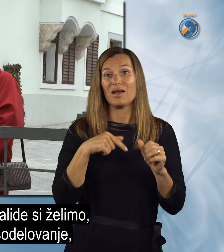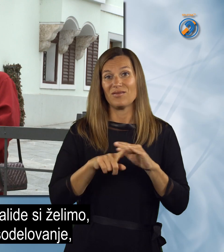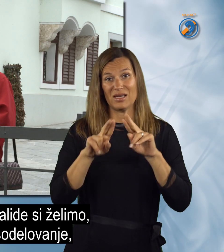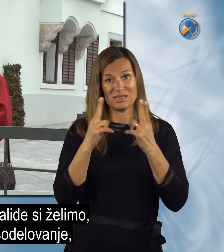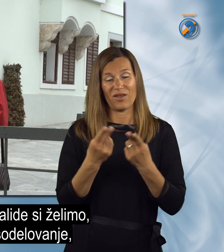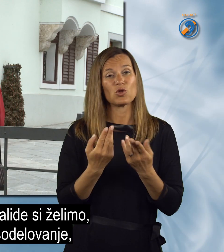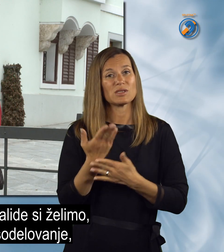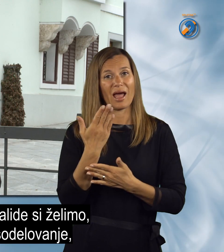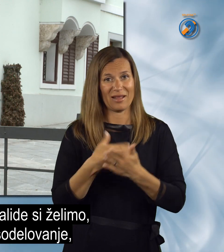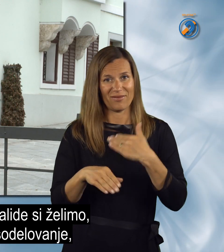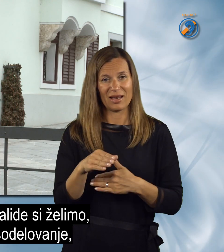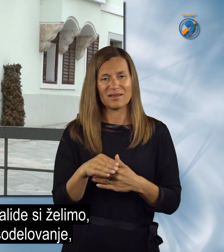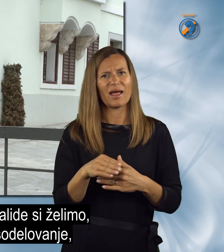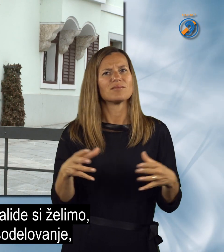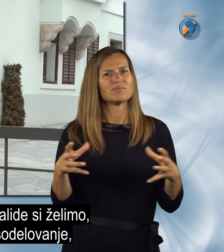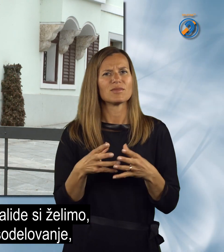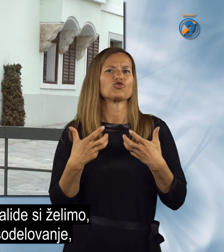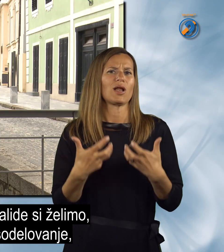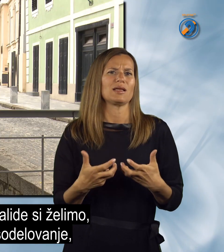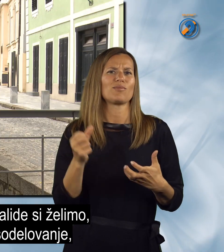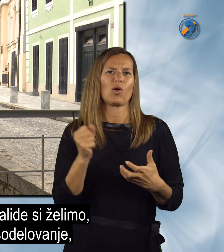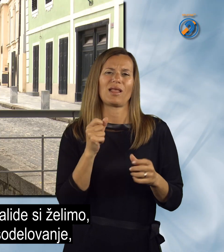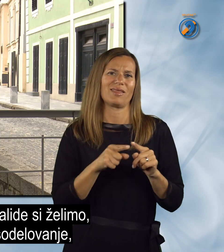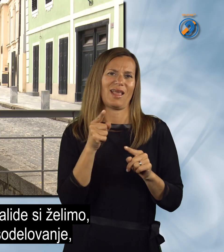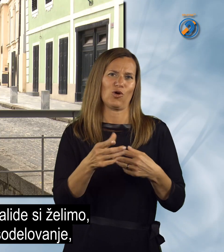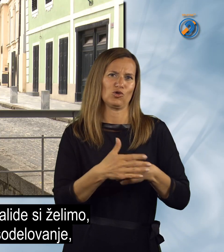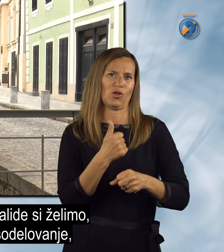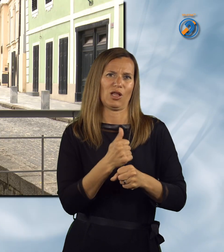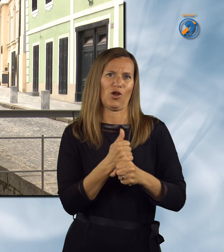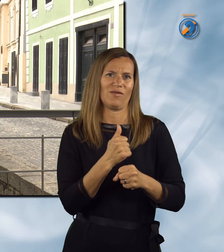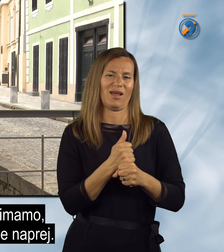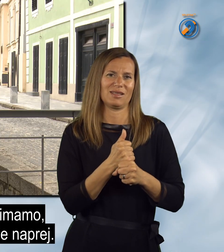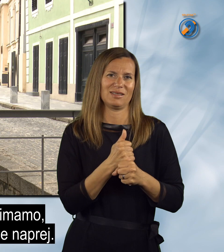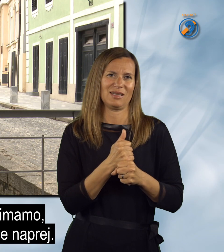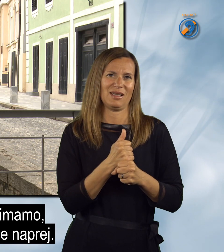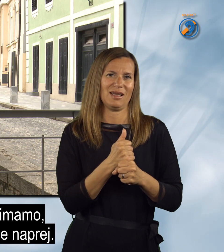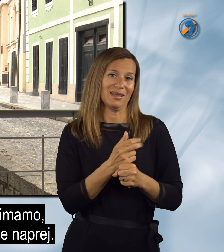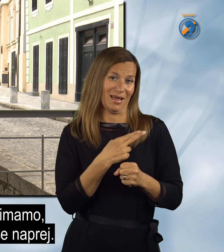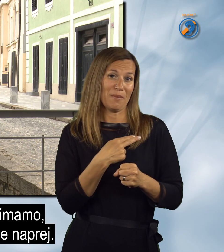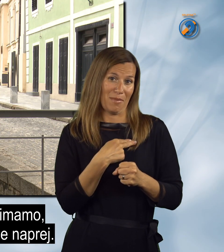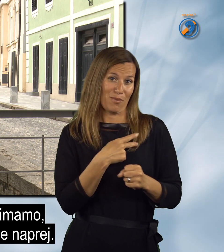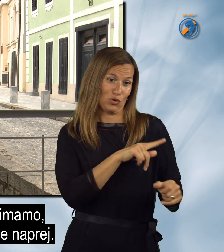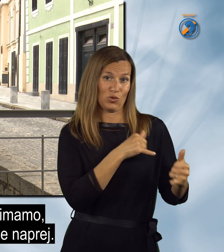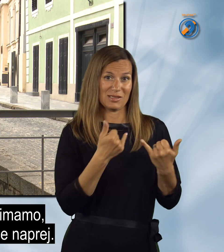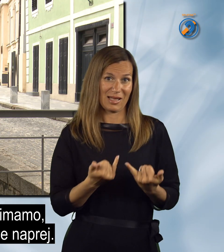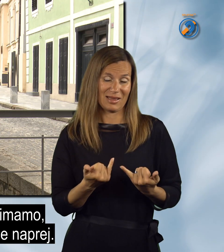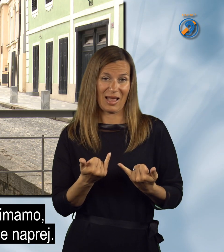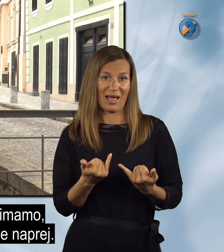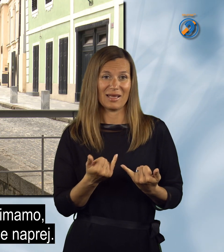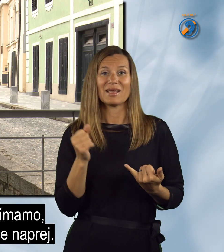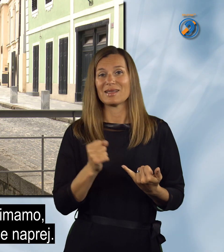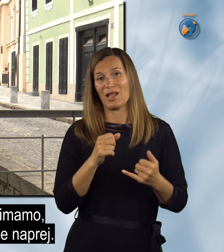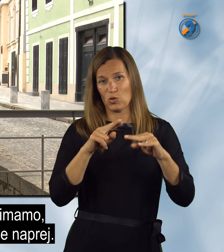v svetu za invalide si želimo, da takšno sodelovanje, ki ga imamo do